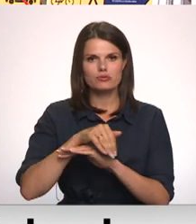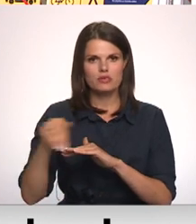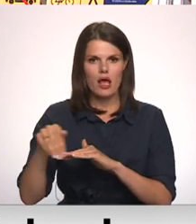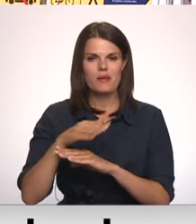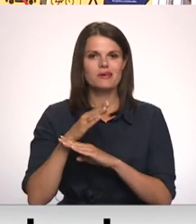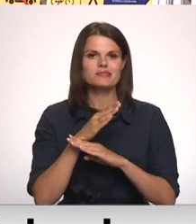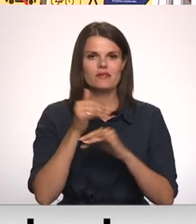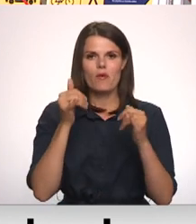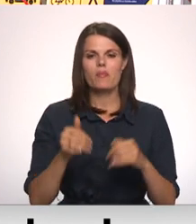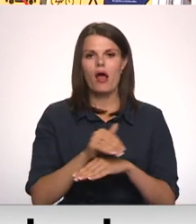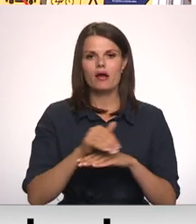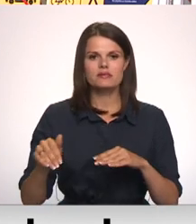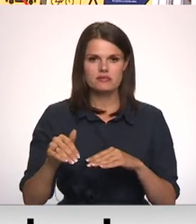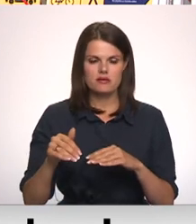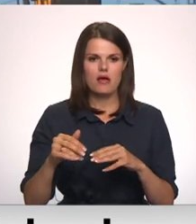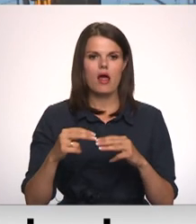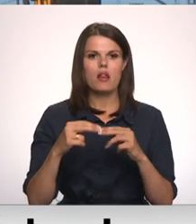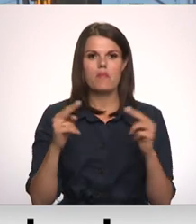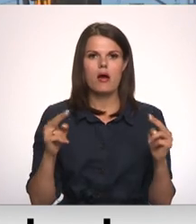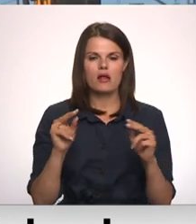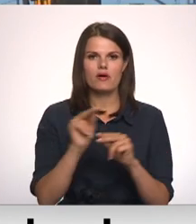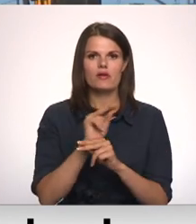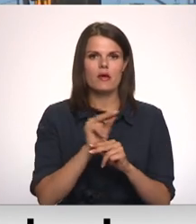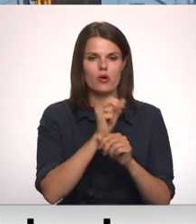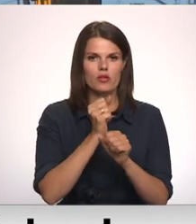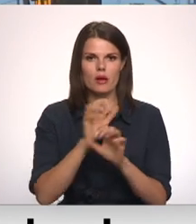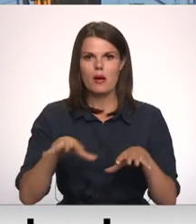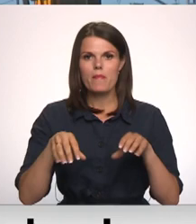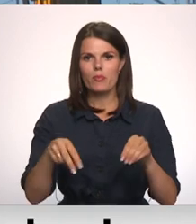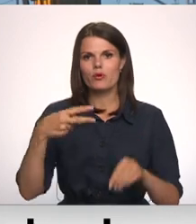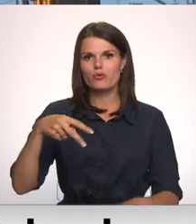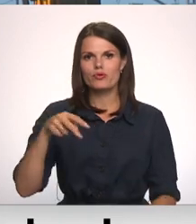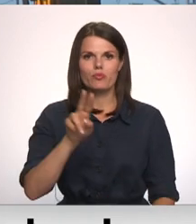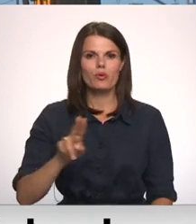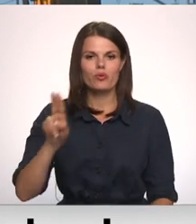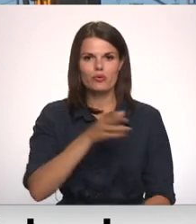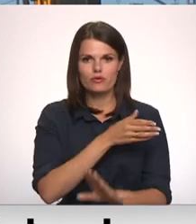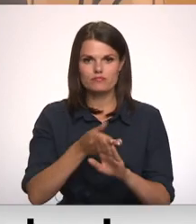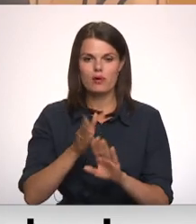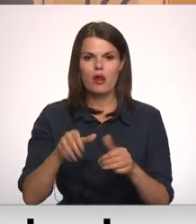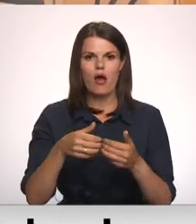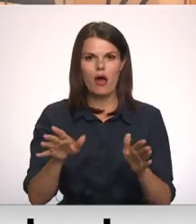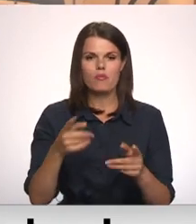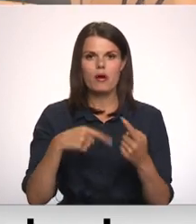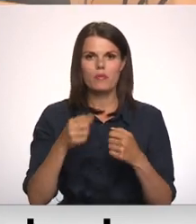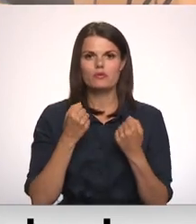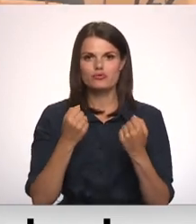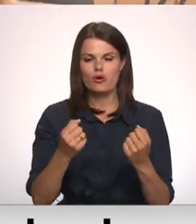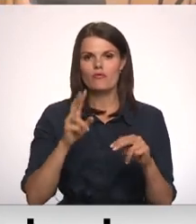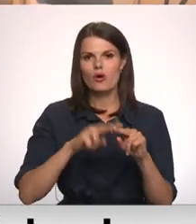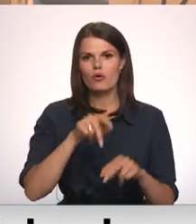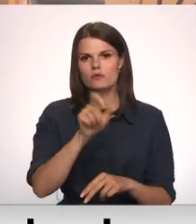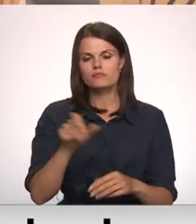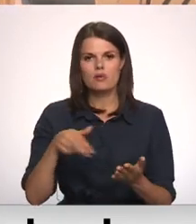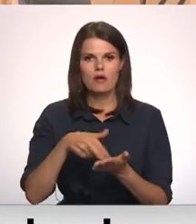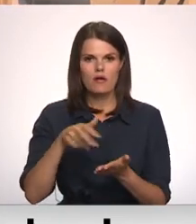Dzirnava un Prāgas ielas pārvada demontāžu darbi tiks pabeigti līdz 20. jūnijam. Lai atvērtu ceļu braucējiem un gājējiem, šodien notiek